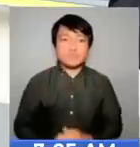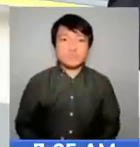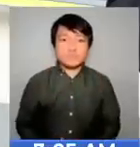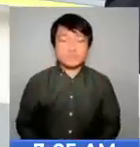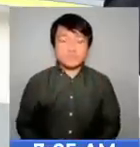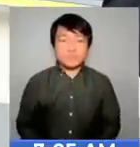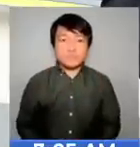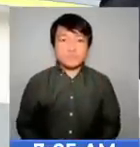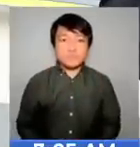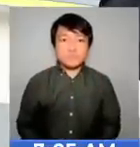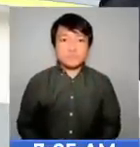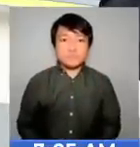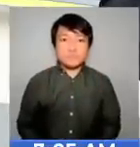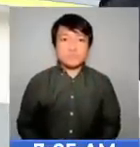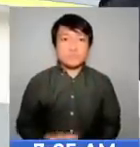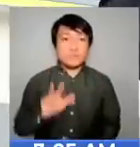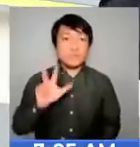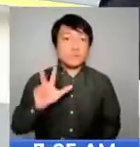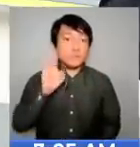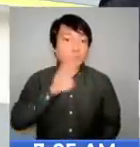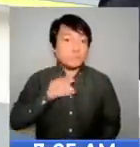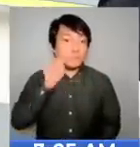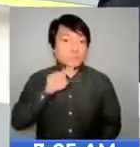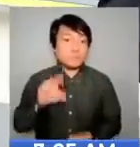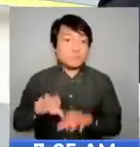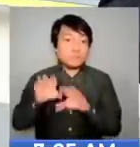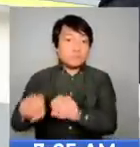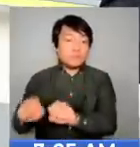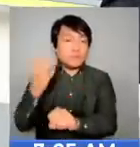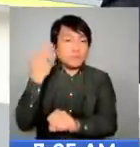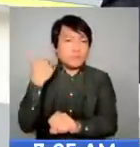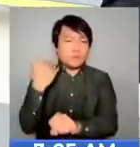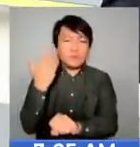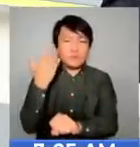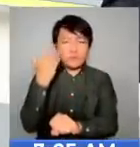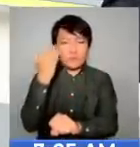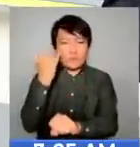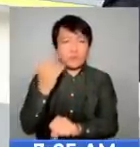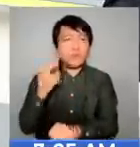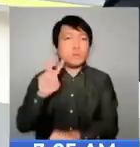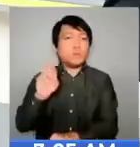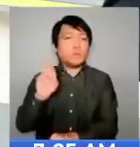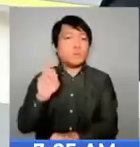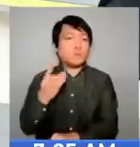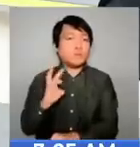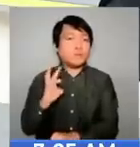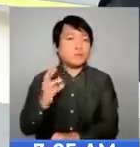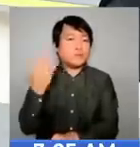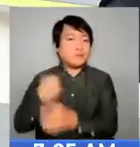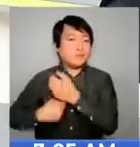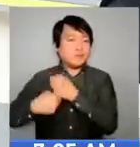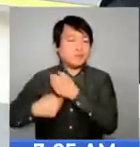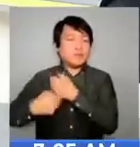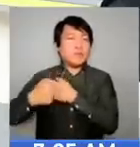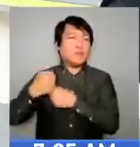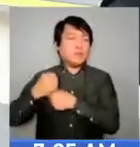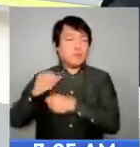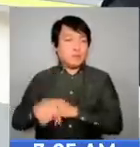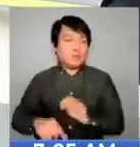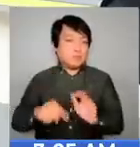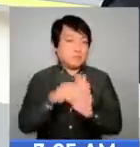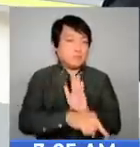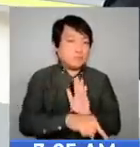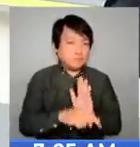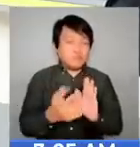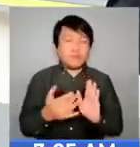Tatlo magkakapatid ang inaresto para sa kasong murder noong 2016. Tinutugis naman ng pulisya ang kanilang amang sangkot din umano sa krimen. May unang